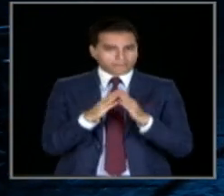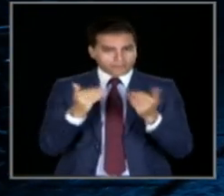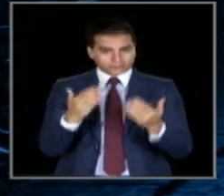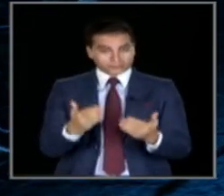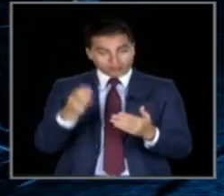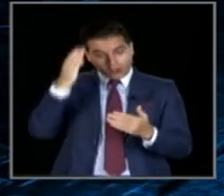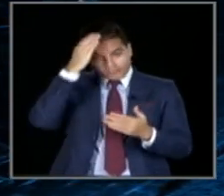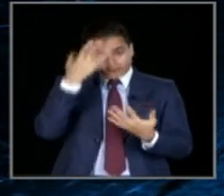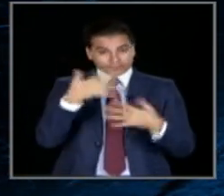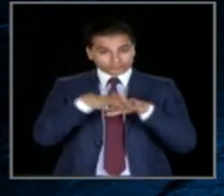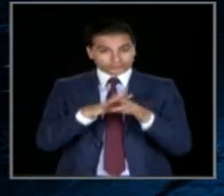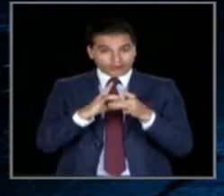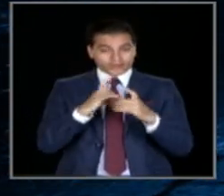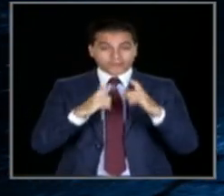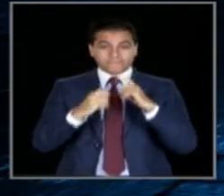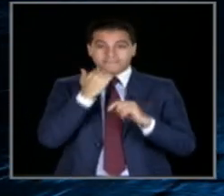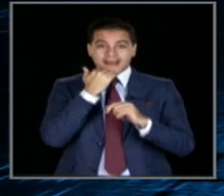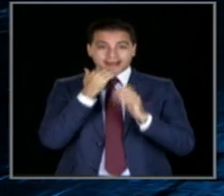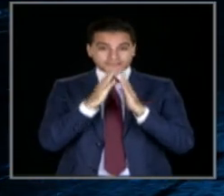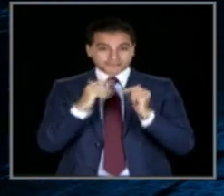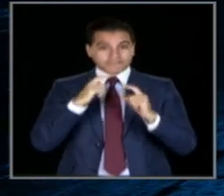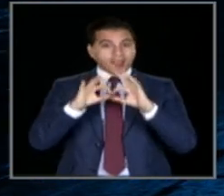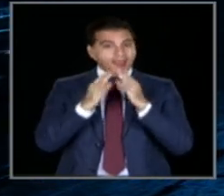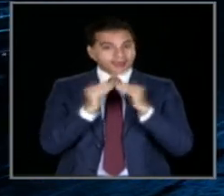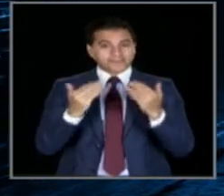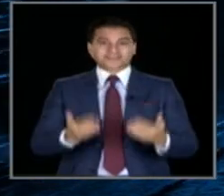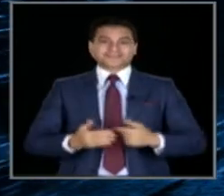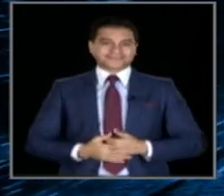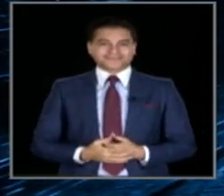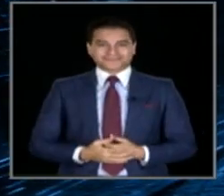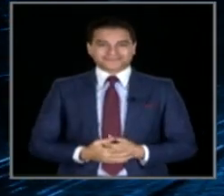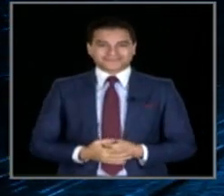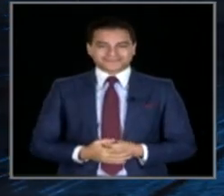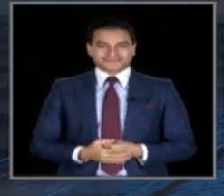العباقرة بشراكة البنك الأهلي المصري، بنك أهل مصر.